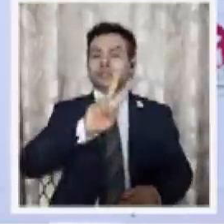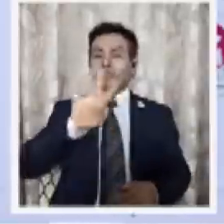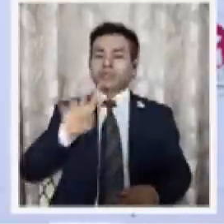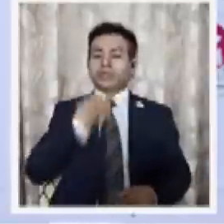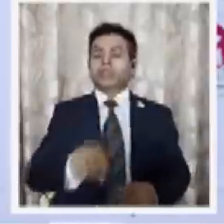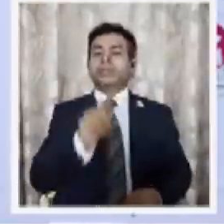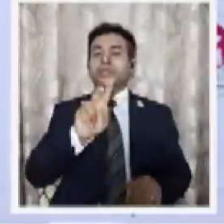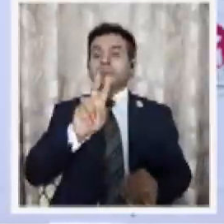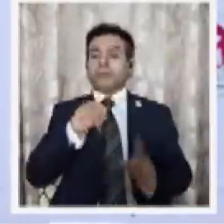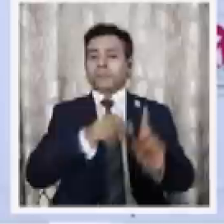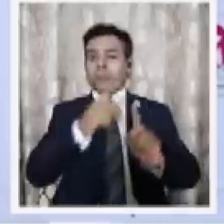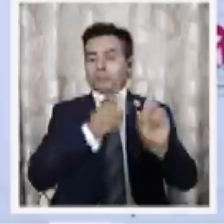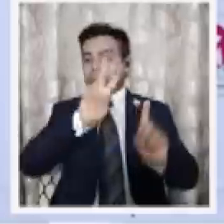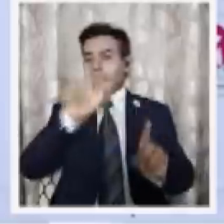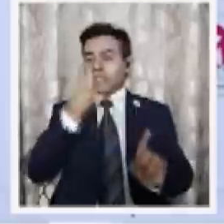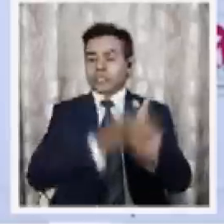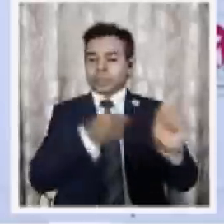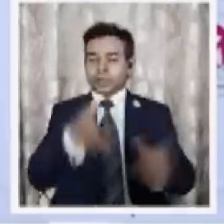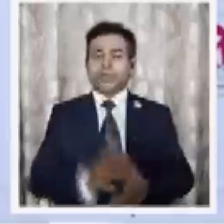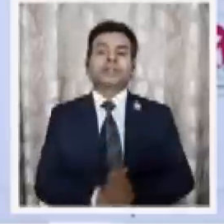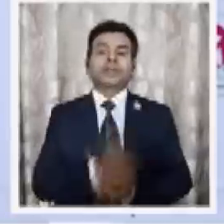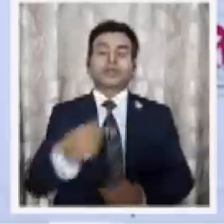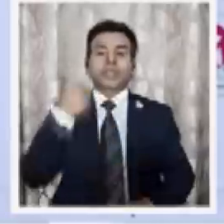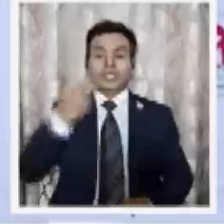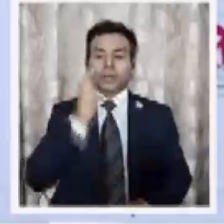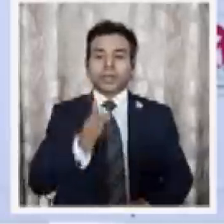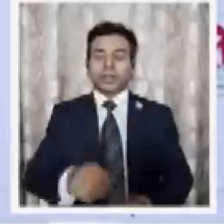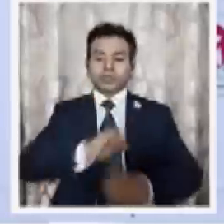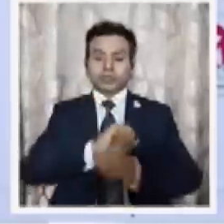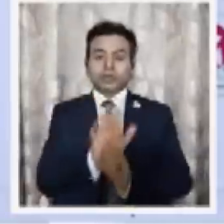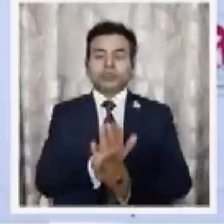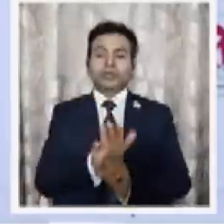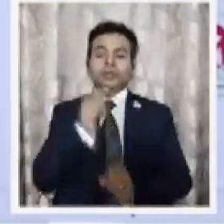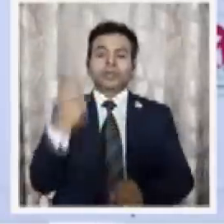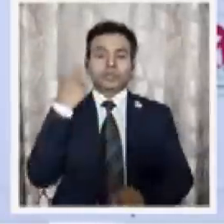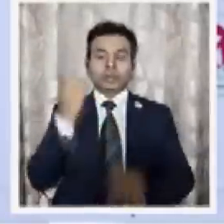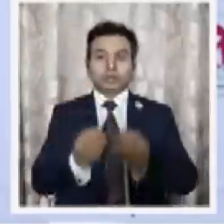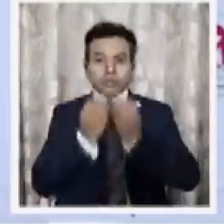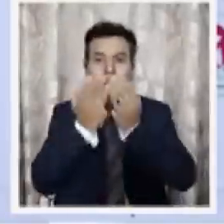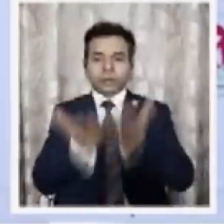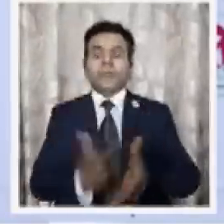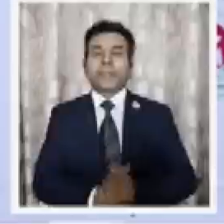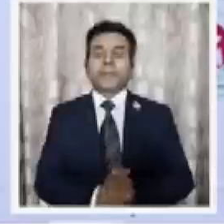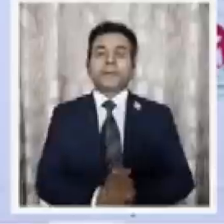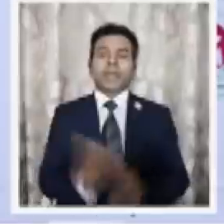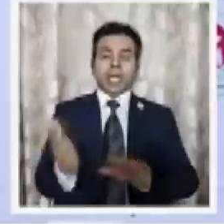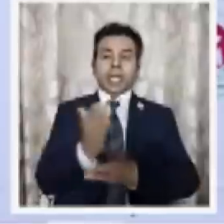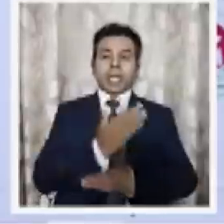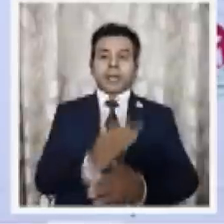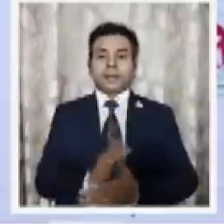22/8/1427। প্রতিদিনের মতো আজও কোভিড-19 দৈনিক স্বাস্থ্য বুলেটিন নিয়ে আপনাদের সামনে হাজির হয়েছি। কোভিড